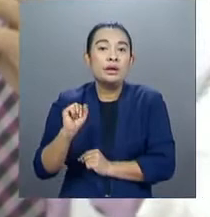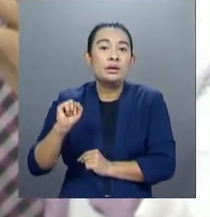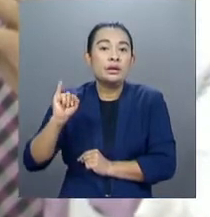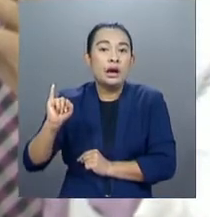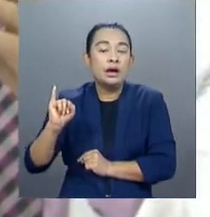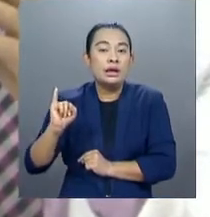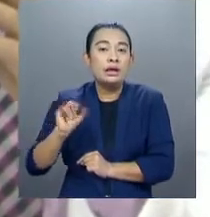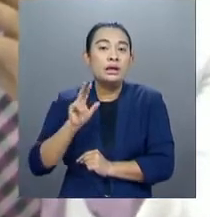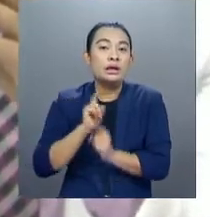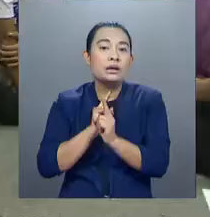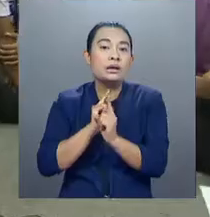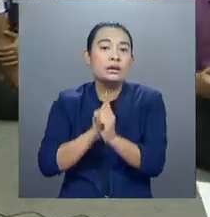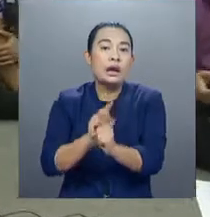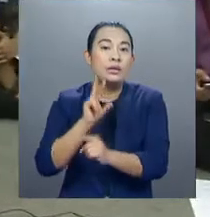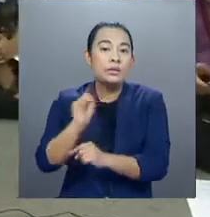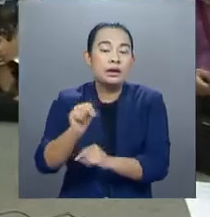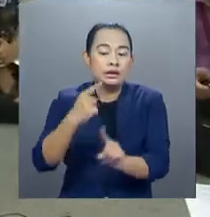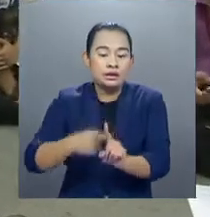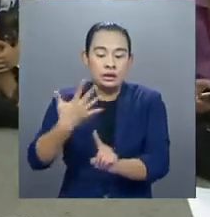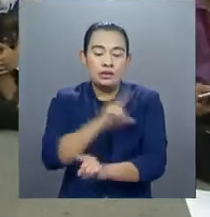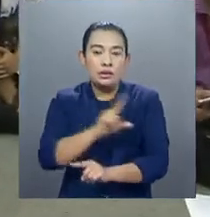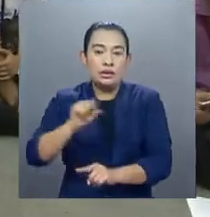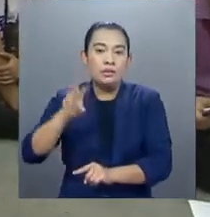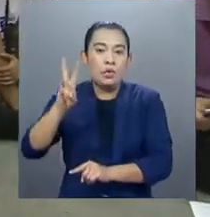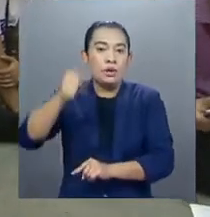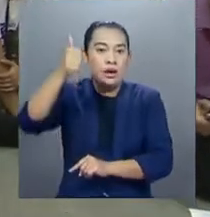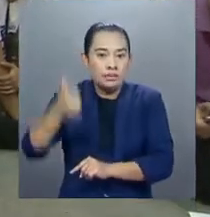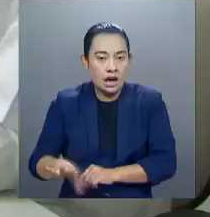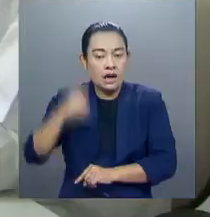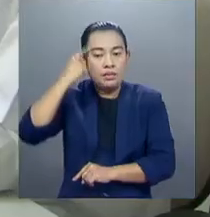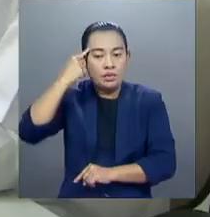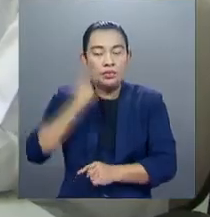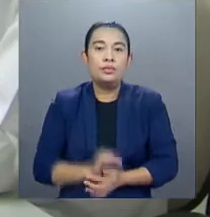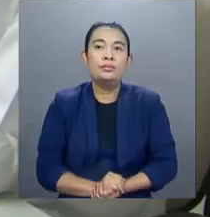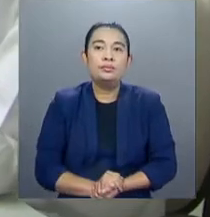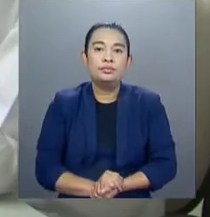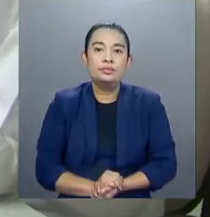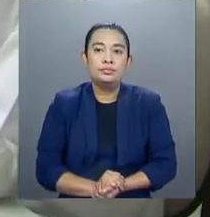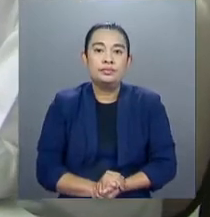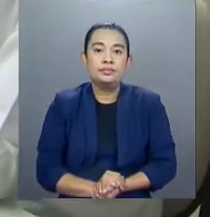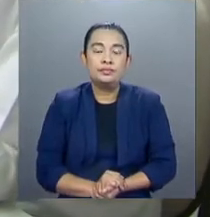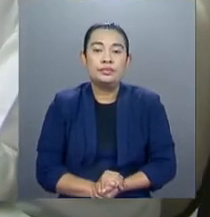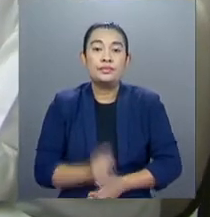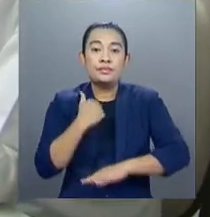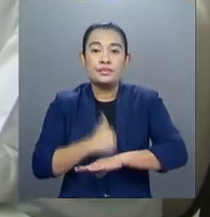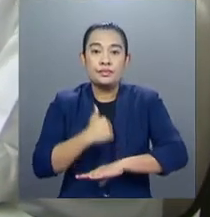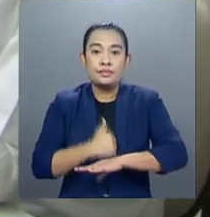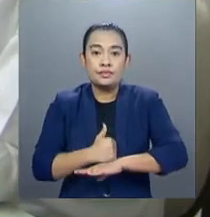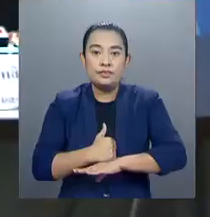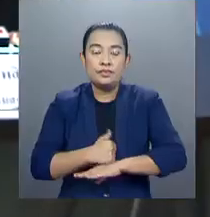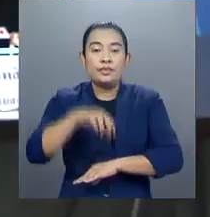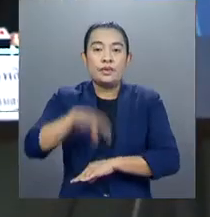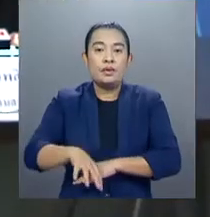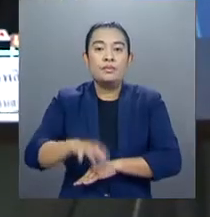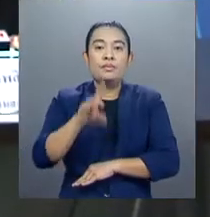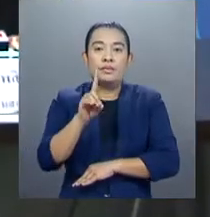พฤษภาคมนี้ได้หรือไม่ด้านพันตำรวจเอกไพสิทธิ์วงเมืองอธิบดีDSIยืนยันนะ